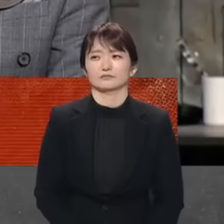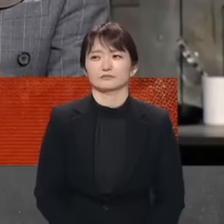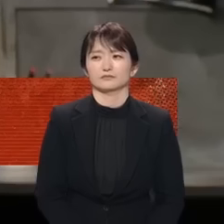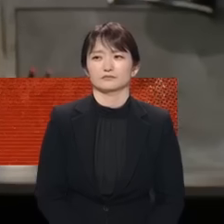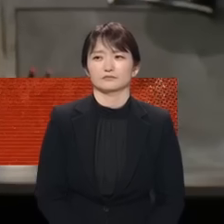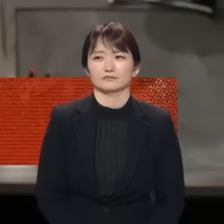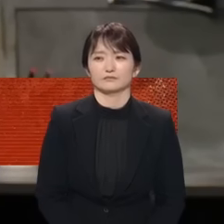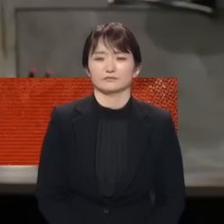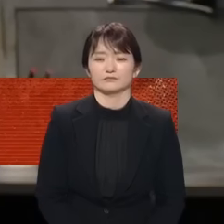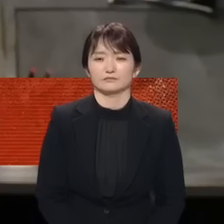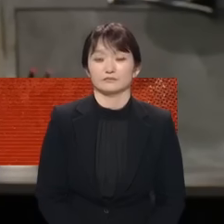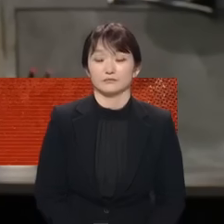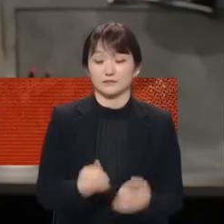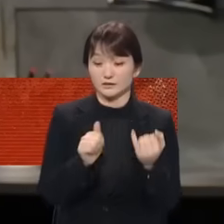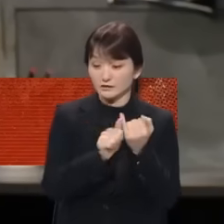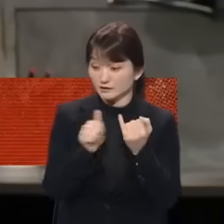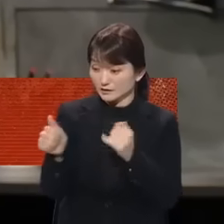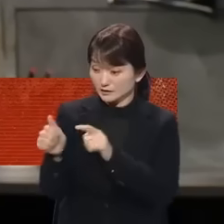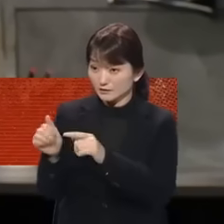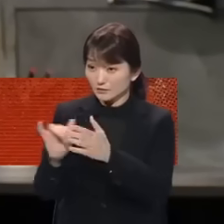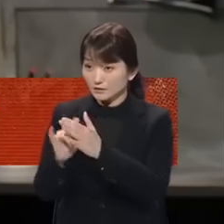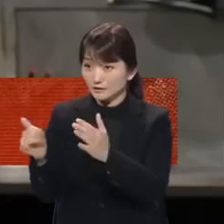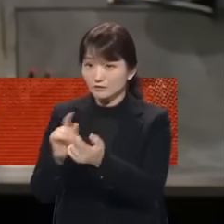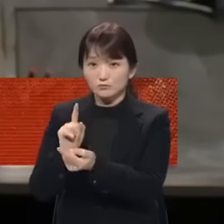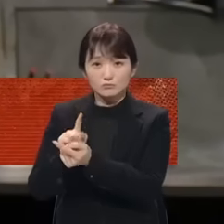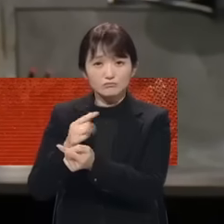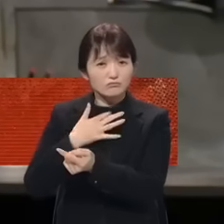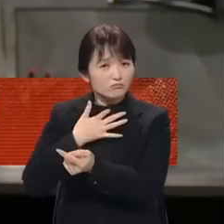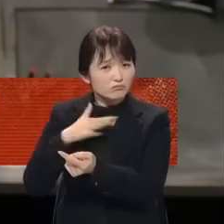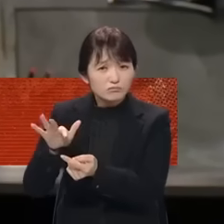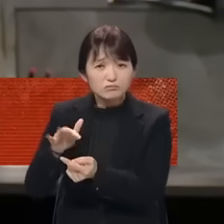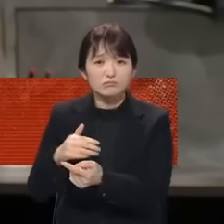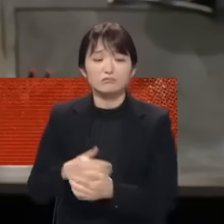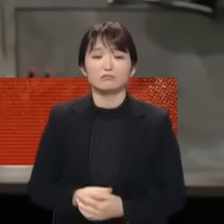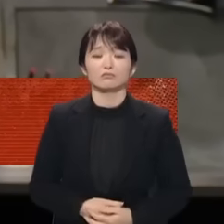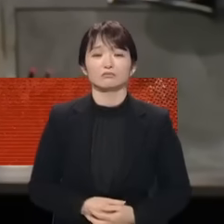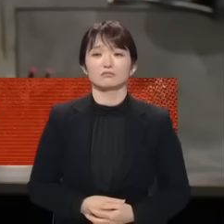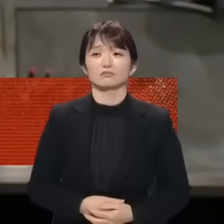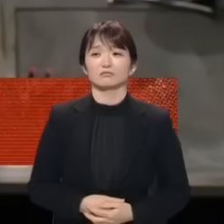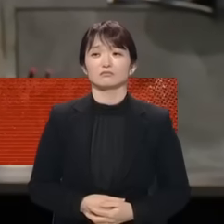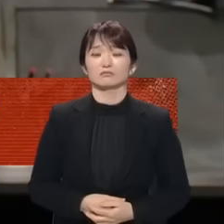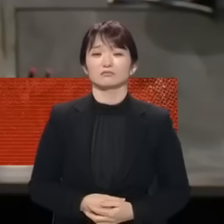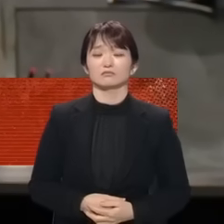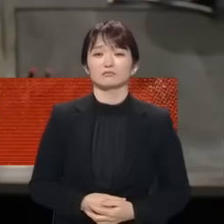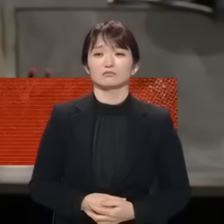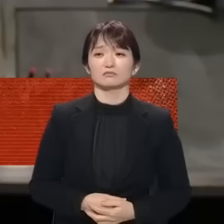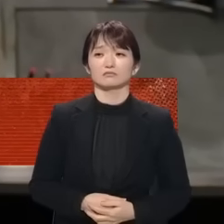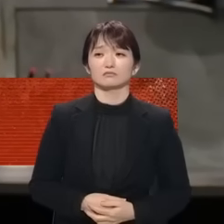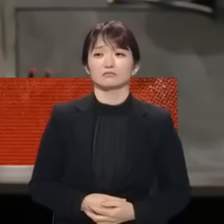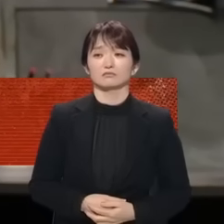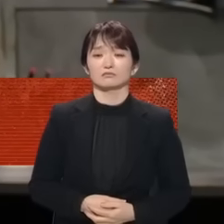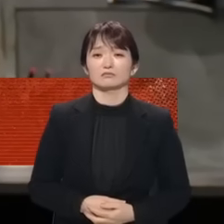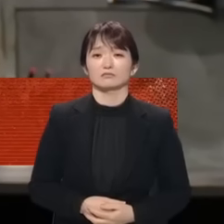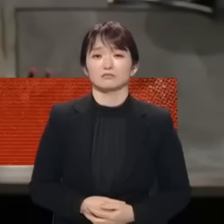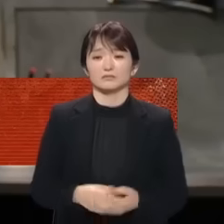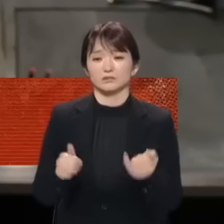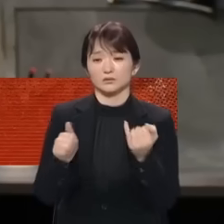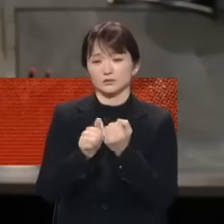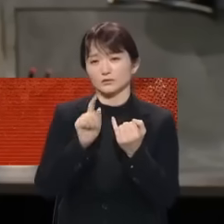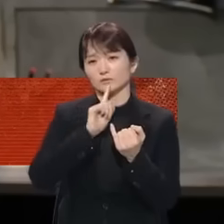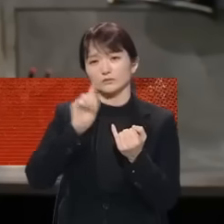지금이 남편 쪽 가족들을 거의 만나본 적이 없다라고 라고 얘기를 하셨거든요 사실론이라고 하는 건 뭐 많이들 이제